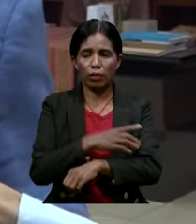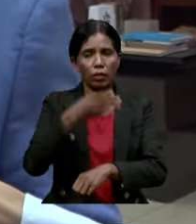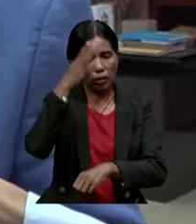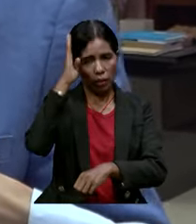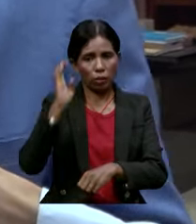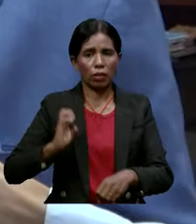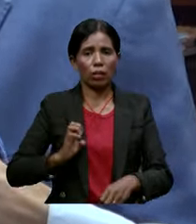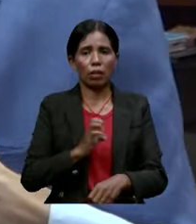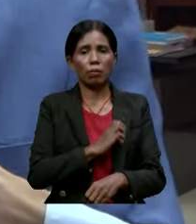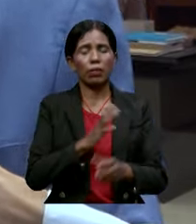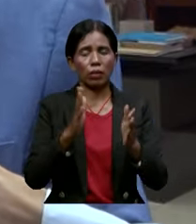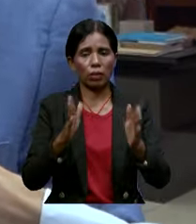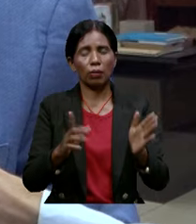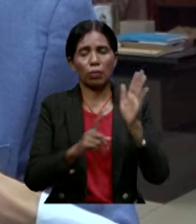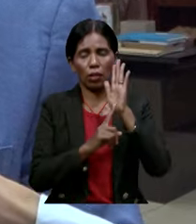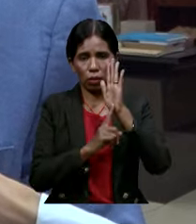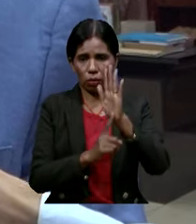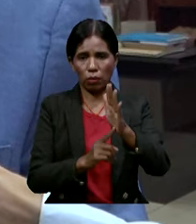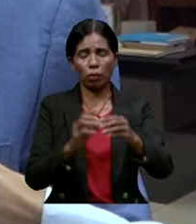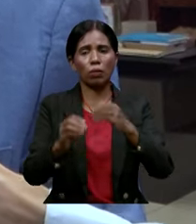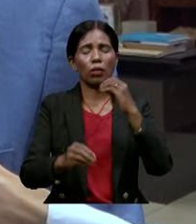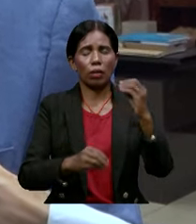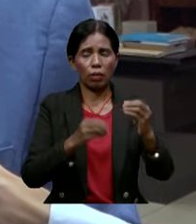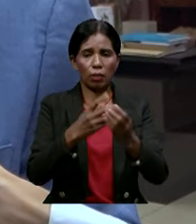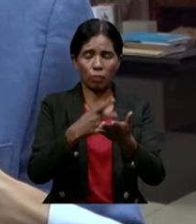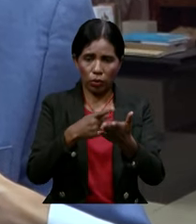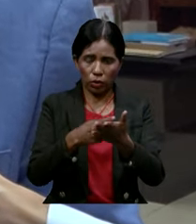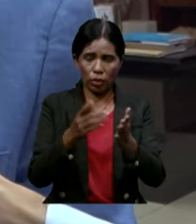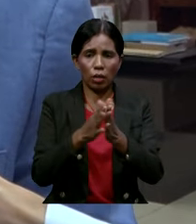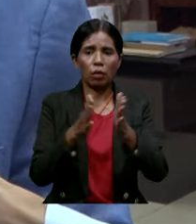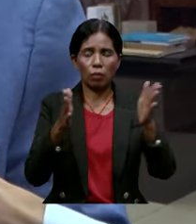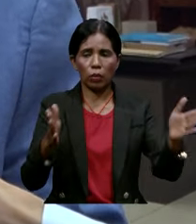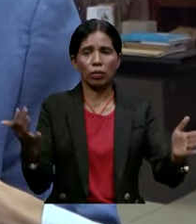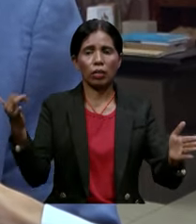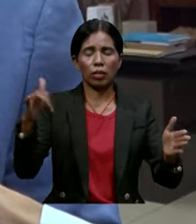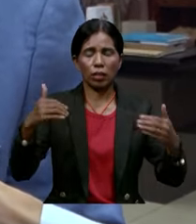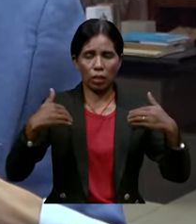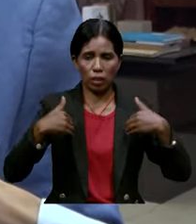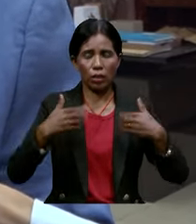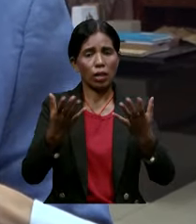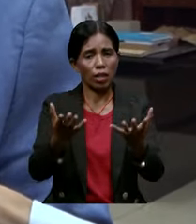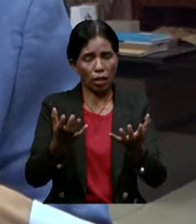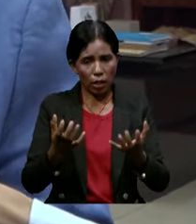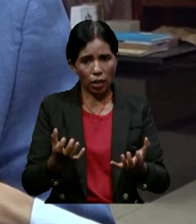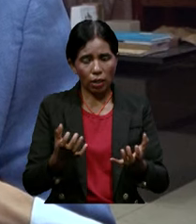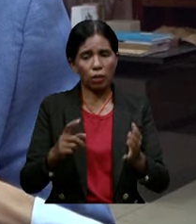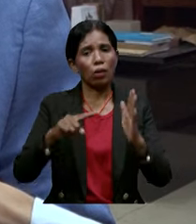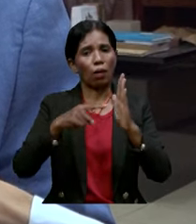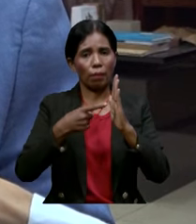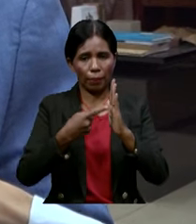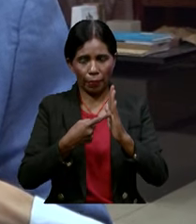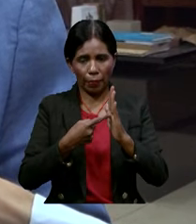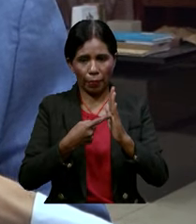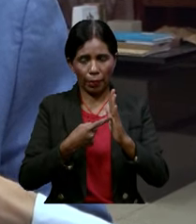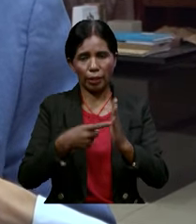Mahato, e o projeto da Maca Italian Bote, teve uma cira aí na comitimento, a tu hahu, maca